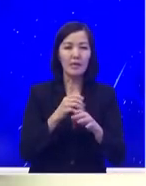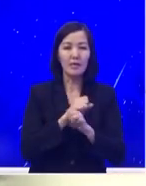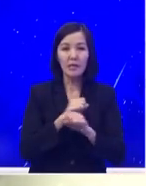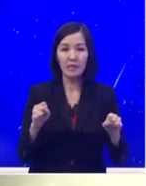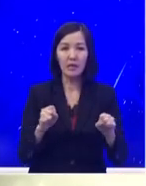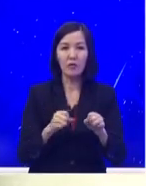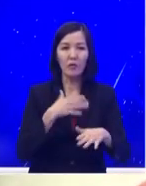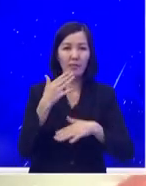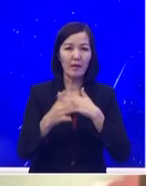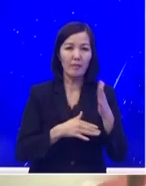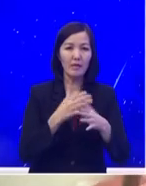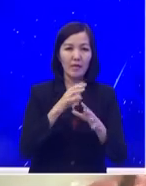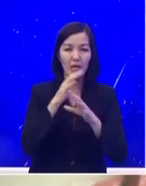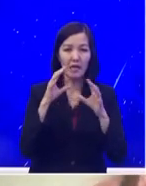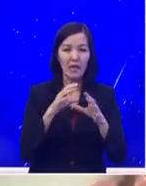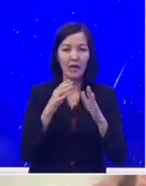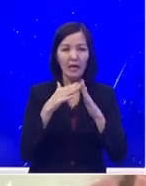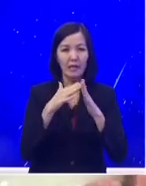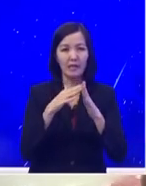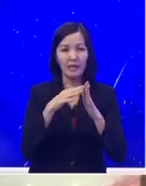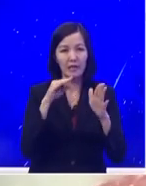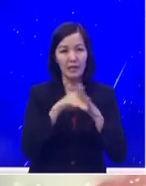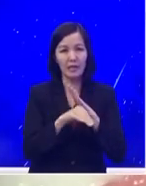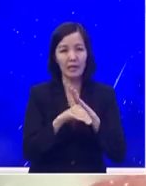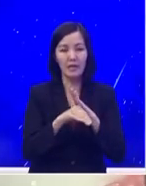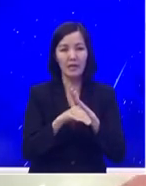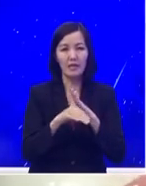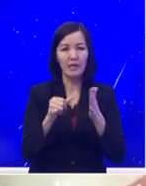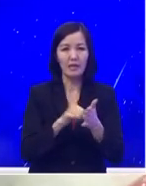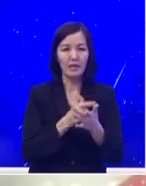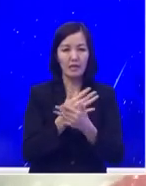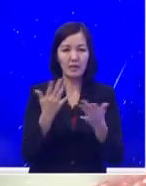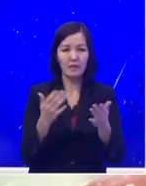изготовление, переработка, приобретение, хранение, перевозка в целях сбыта.